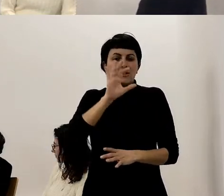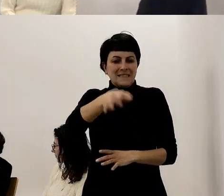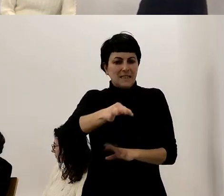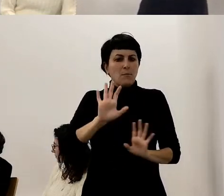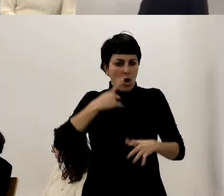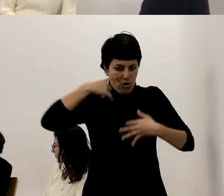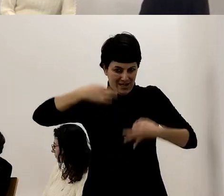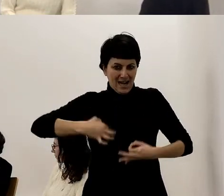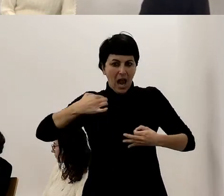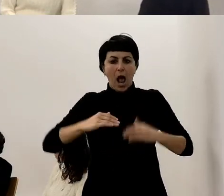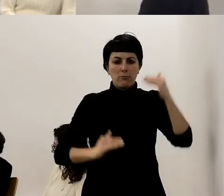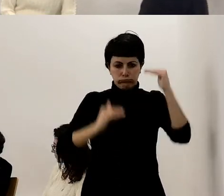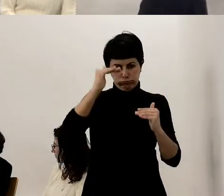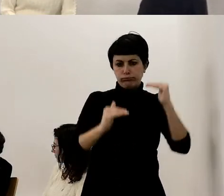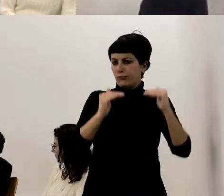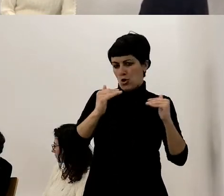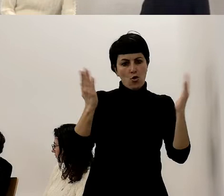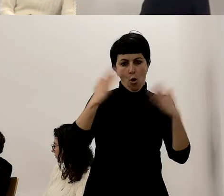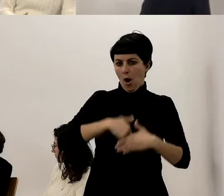Sí, completament d'acord.